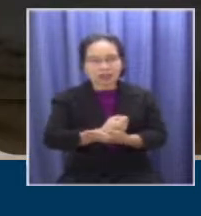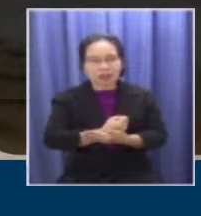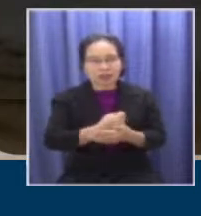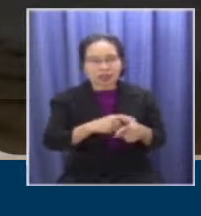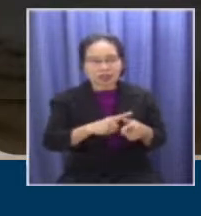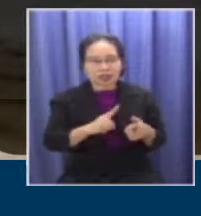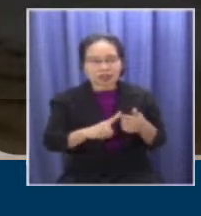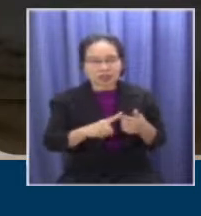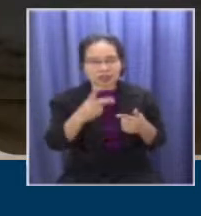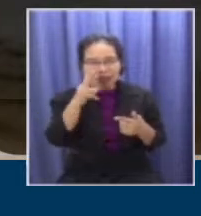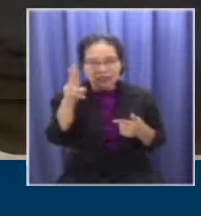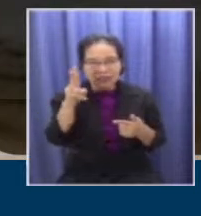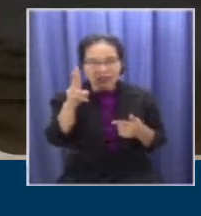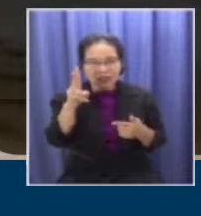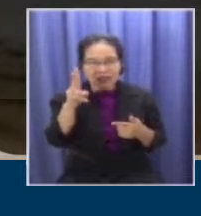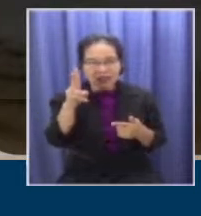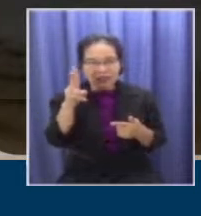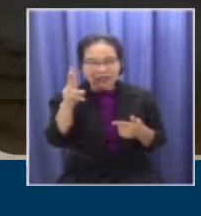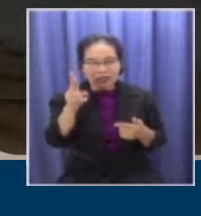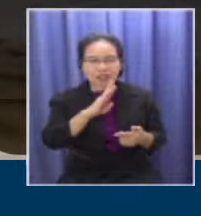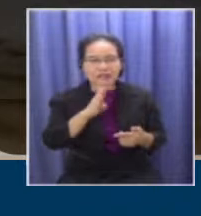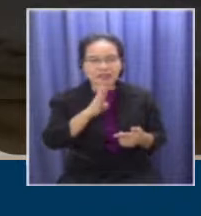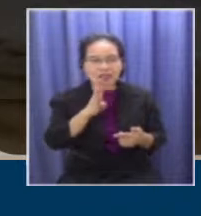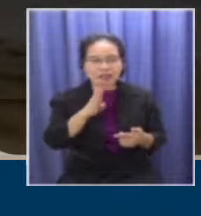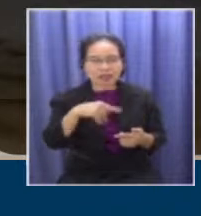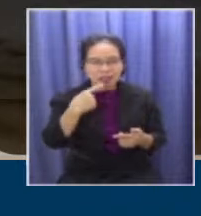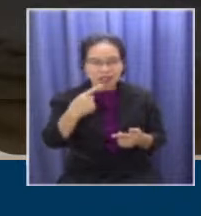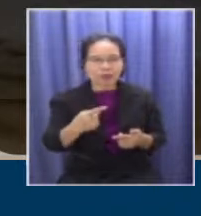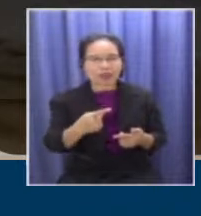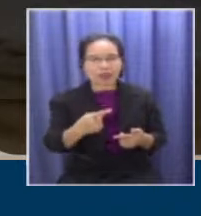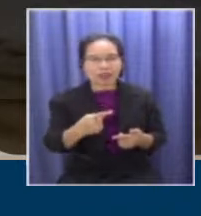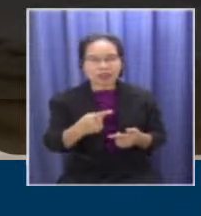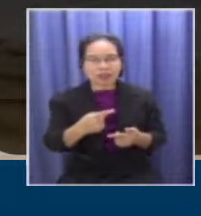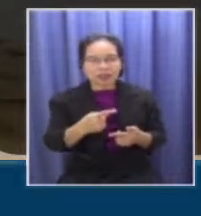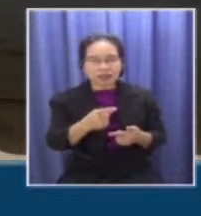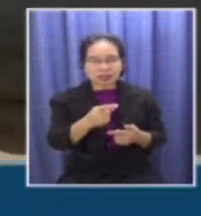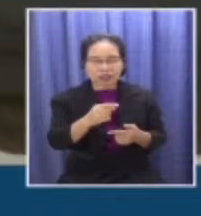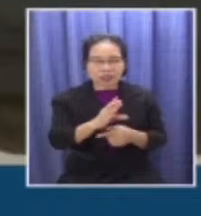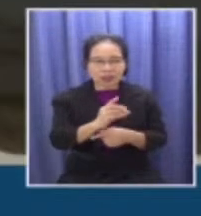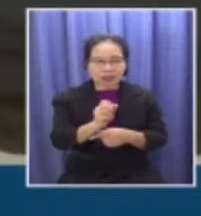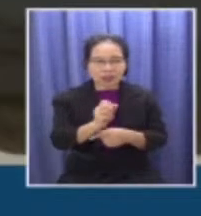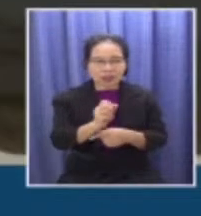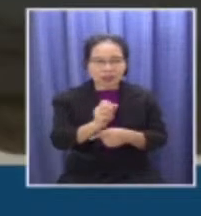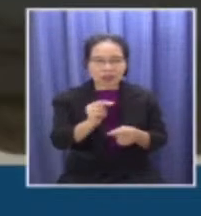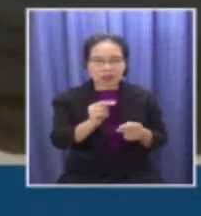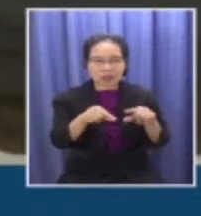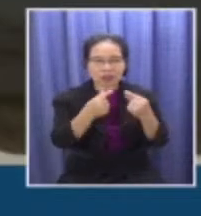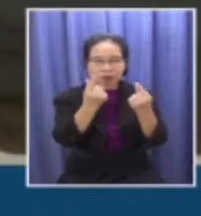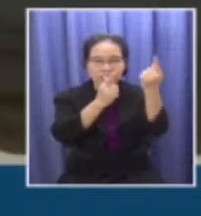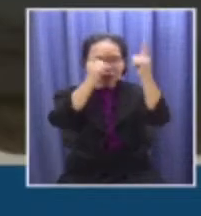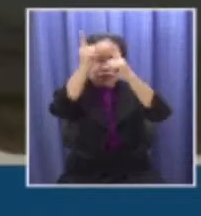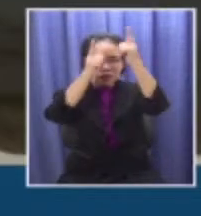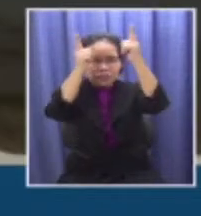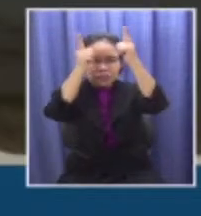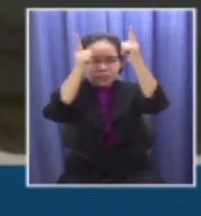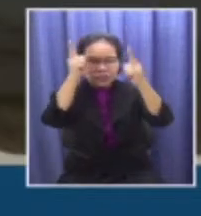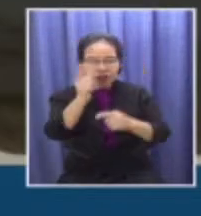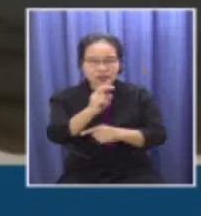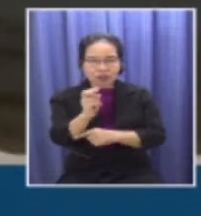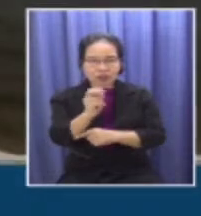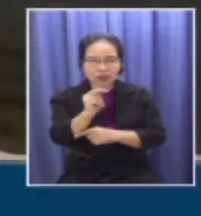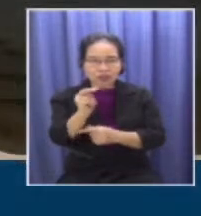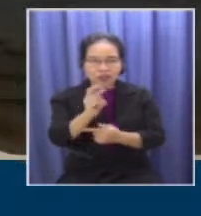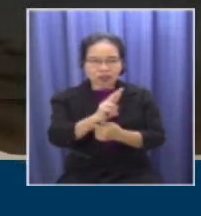ahoma mu aduasa mienu wobɛtumi ayi owia kwan mu ensroma adi wone bremu